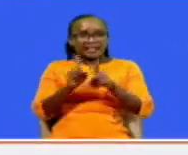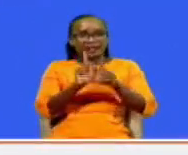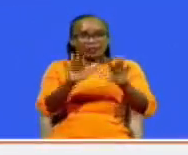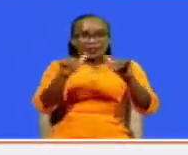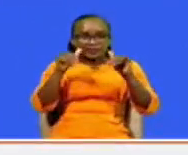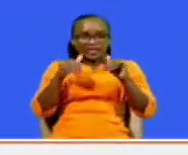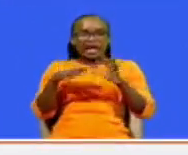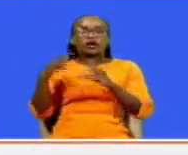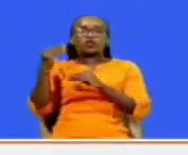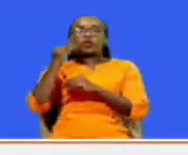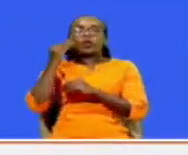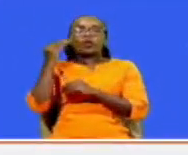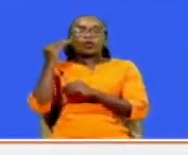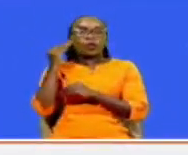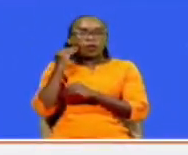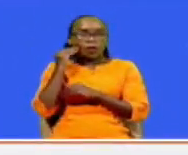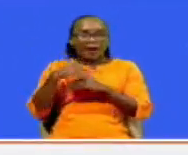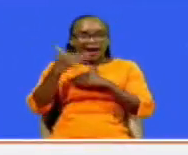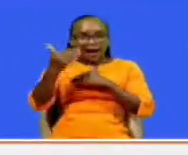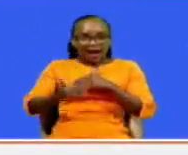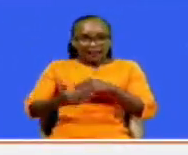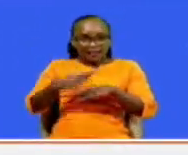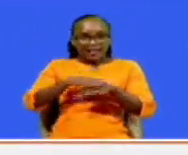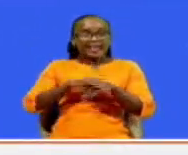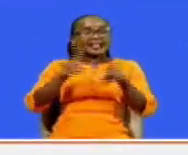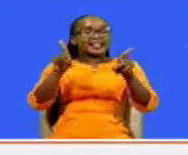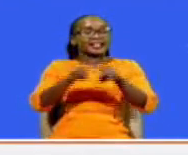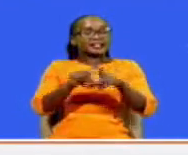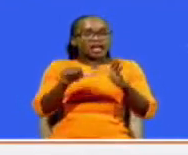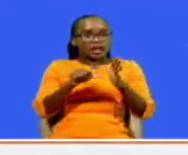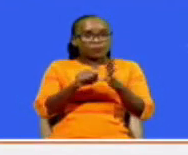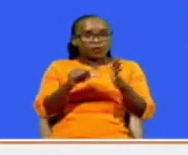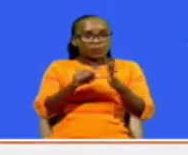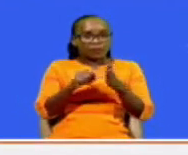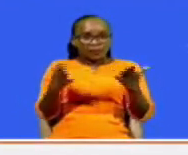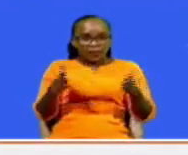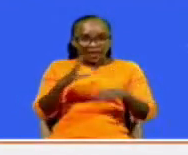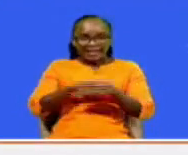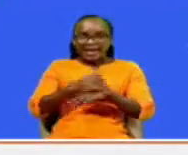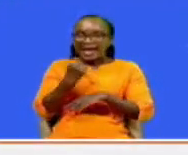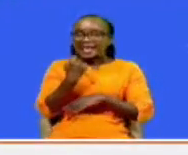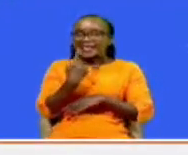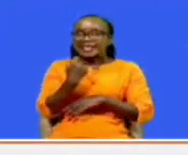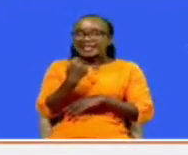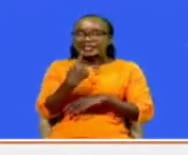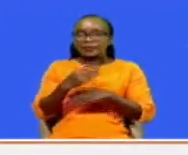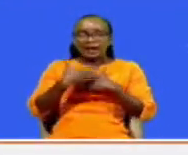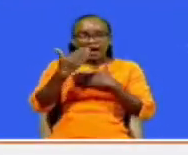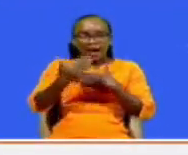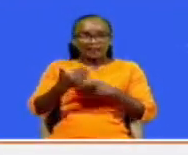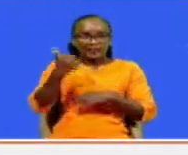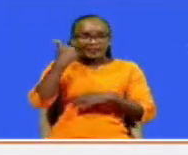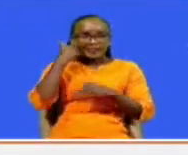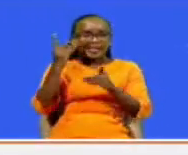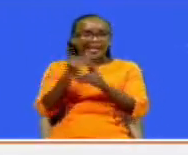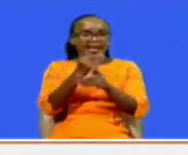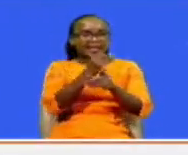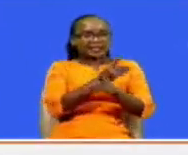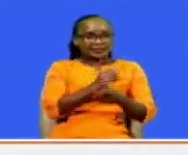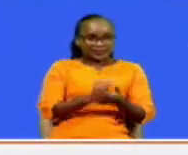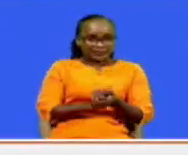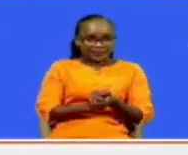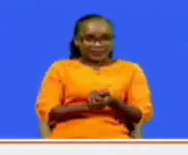kwenda nyumbani. Kabla ya kupatikana na tatizo hilo, alikuwa akipokea matibabu dhidi ya magonjwa tofauti.